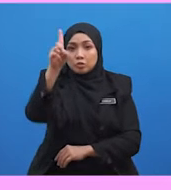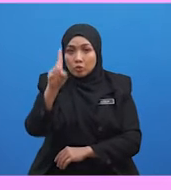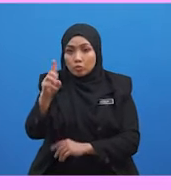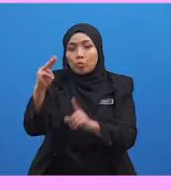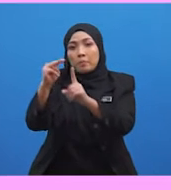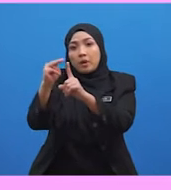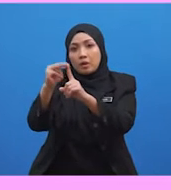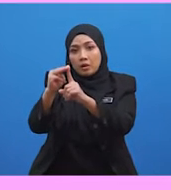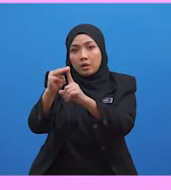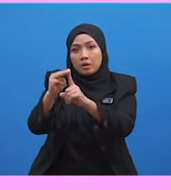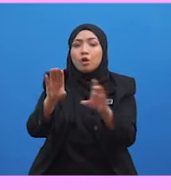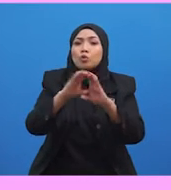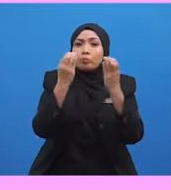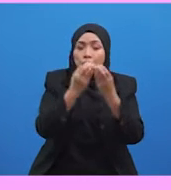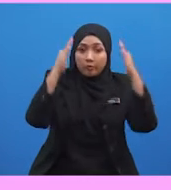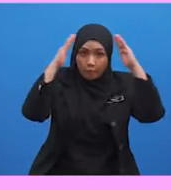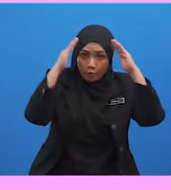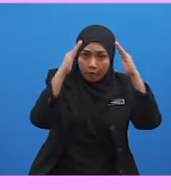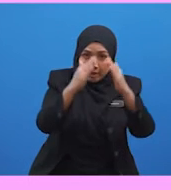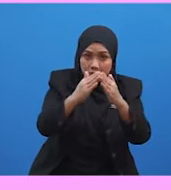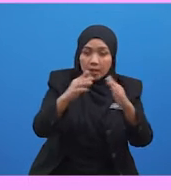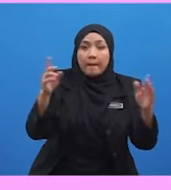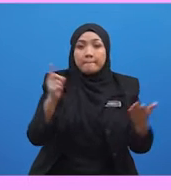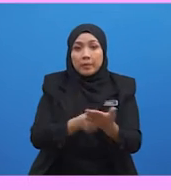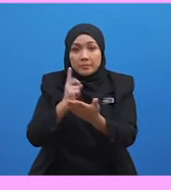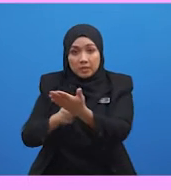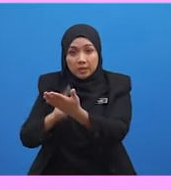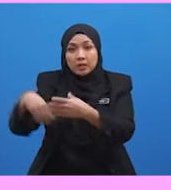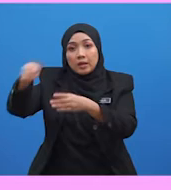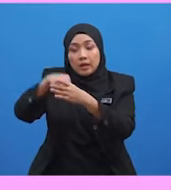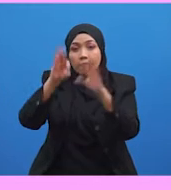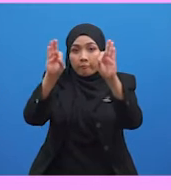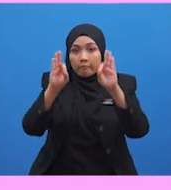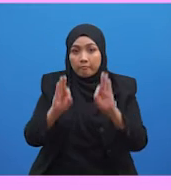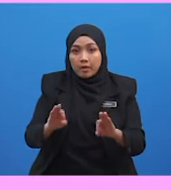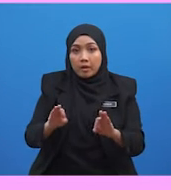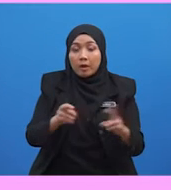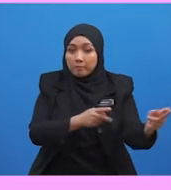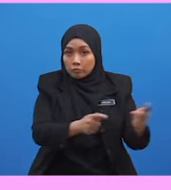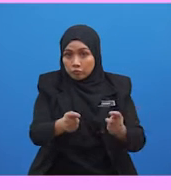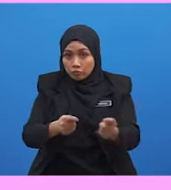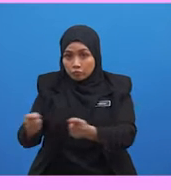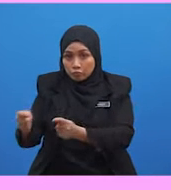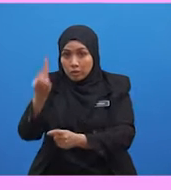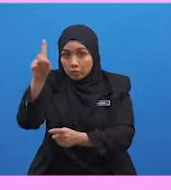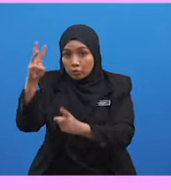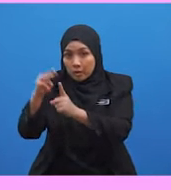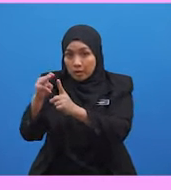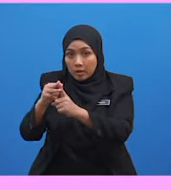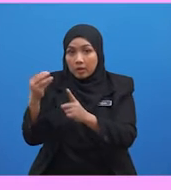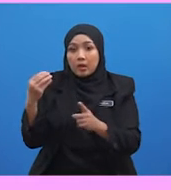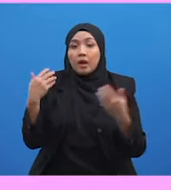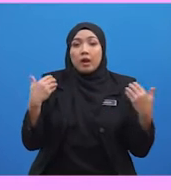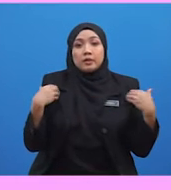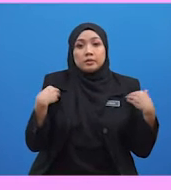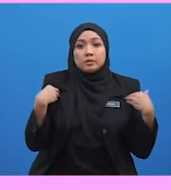ialah perbincangan dalam format berstruktur dan terdapat seorang facilitator